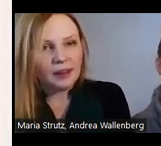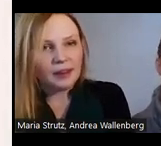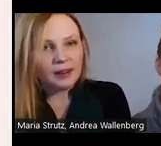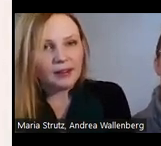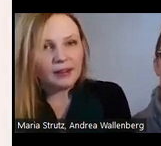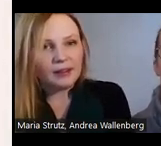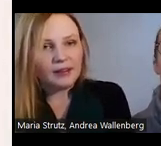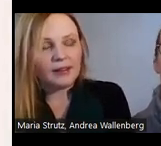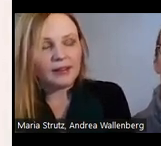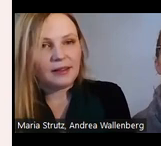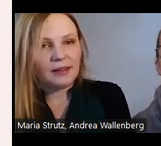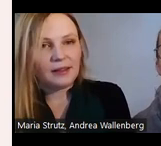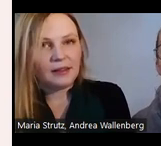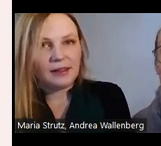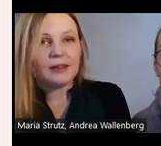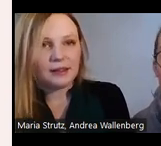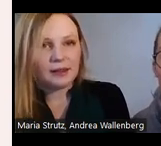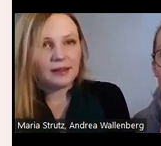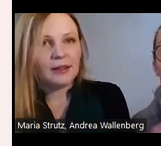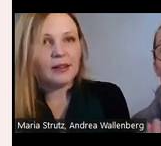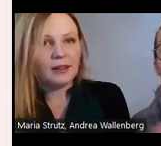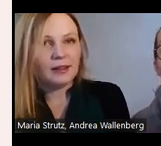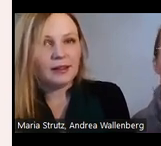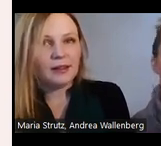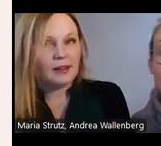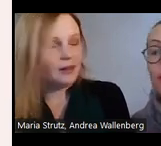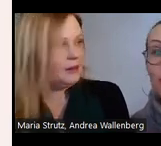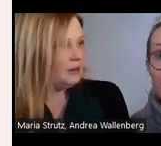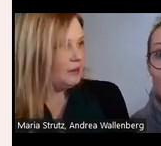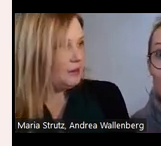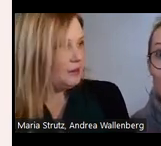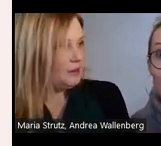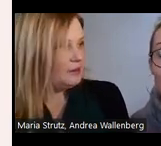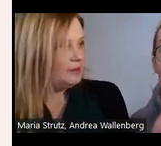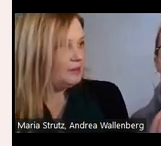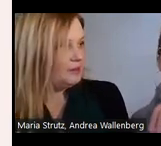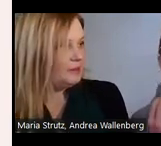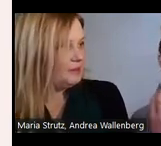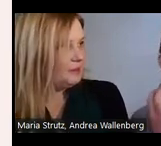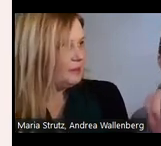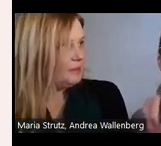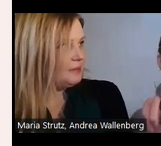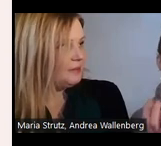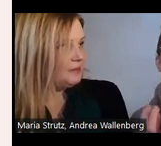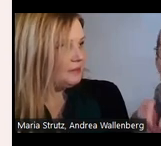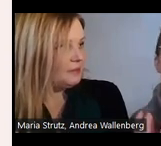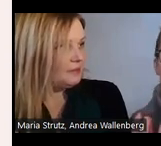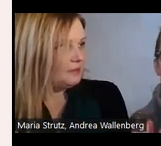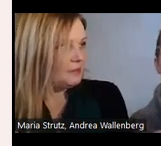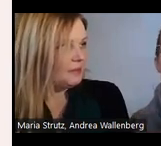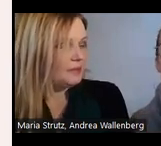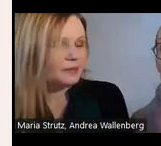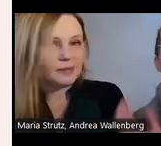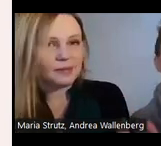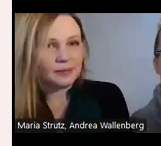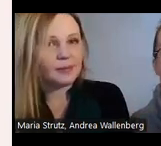exemplet uttryckssvårigheter då. Det kan vara uttal, det kan vara expressiv språkstörning, att man har svårt att bygga